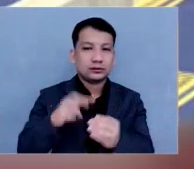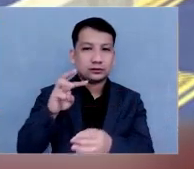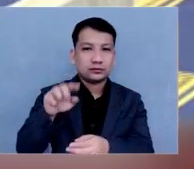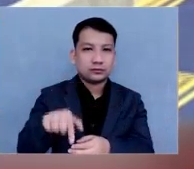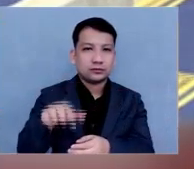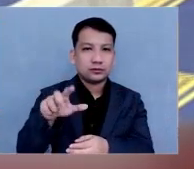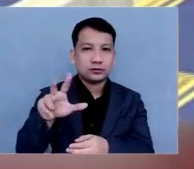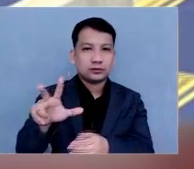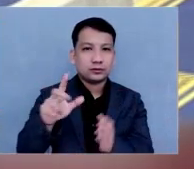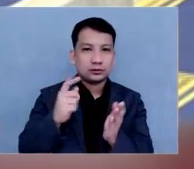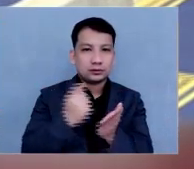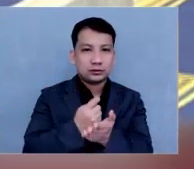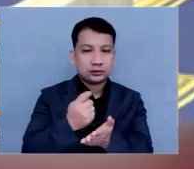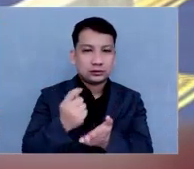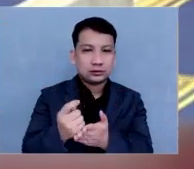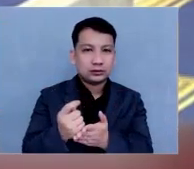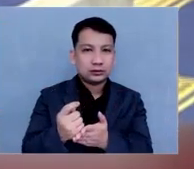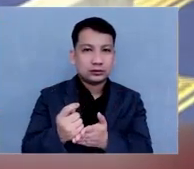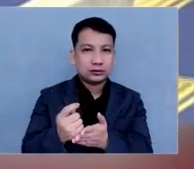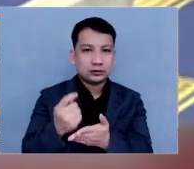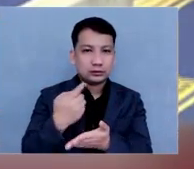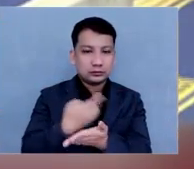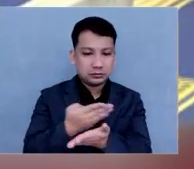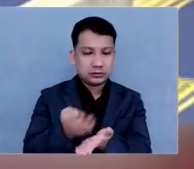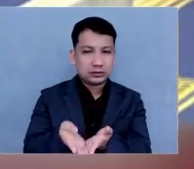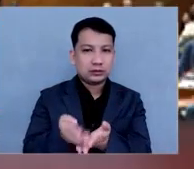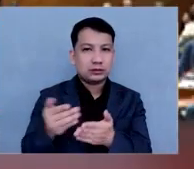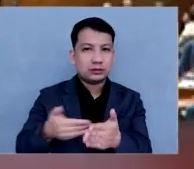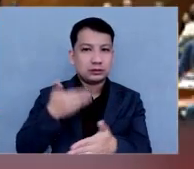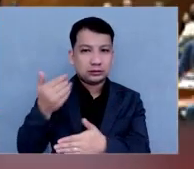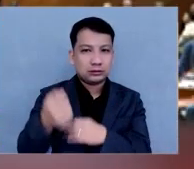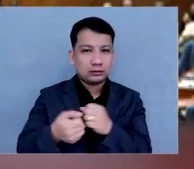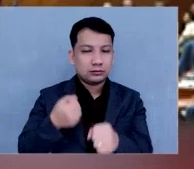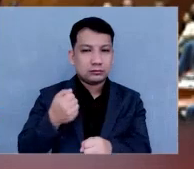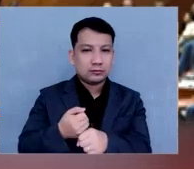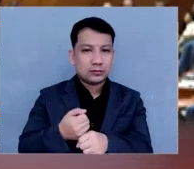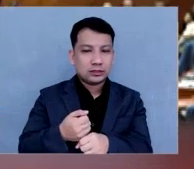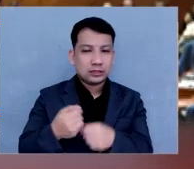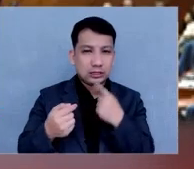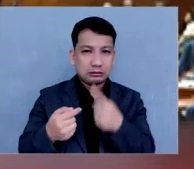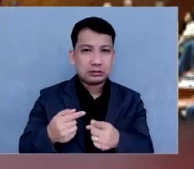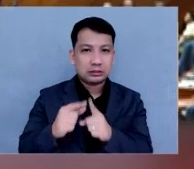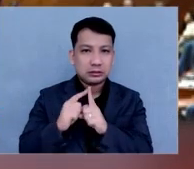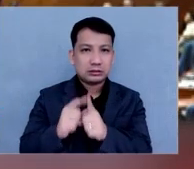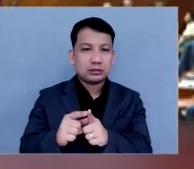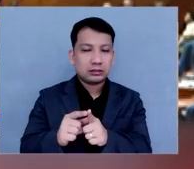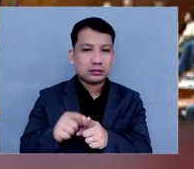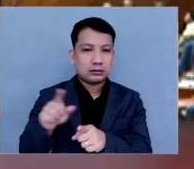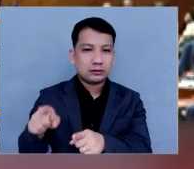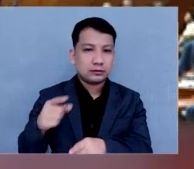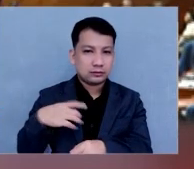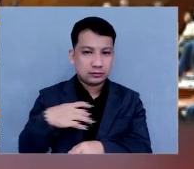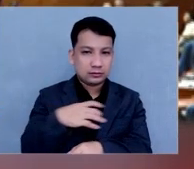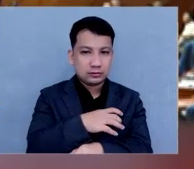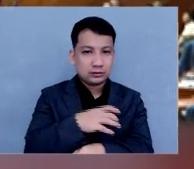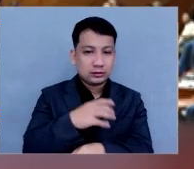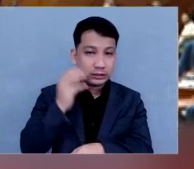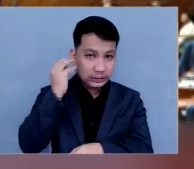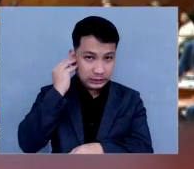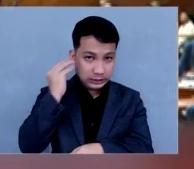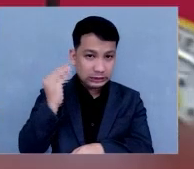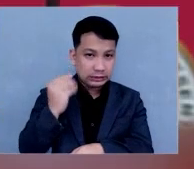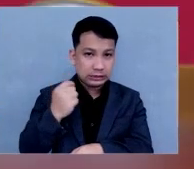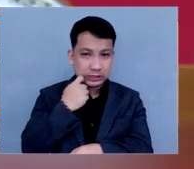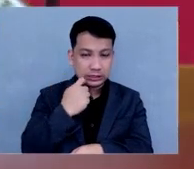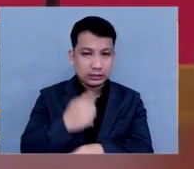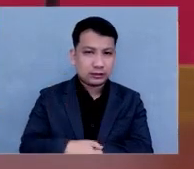trillion na proposed budget sa susunod na taon malaman ang mga binitawang pasaring ni House Speaker Martin ral kan